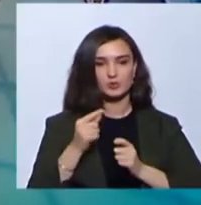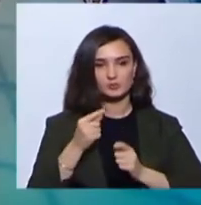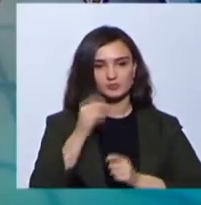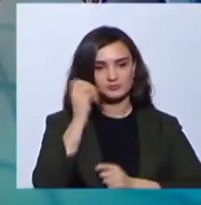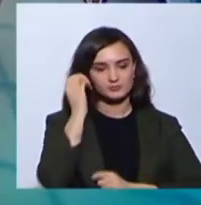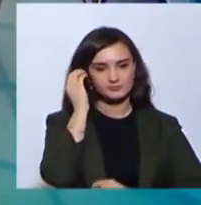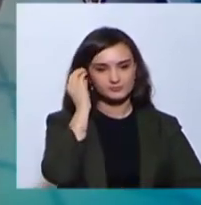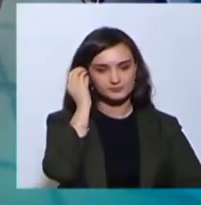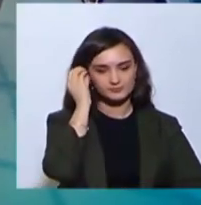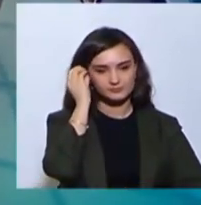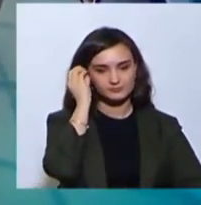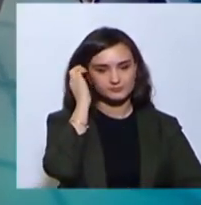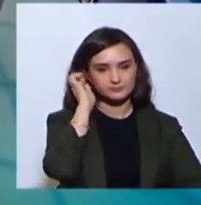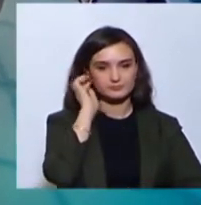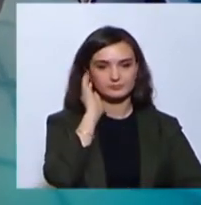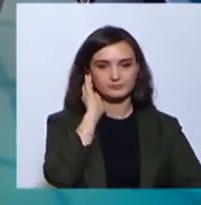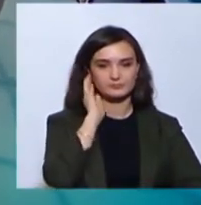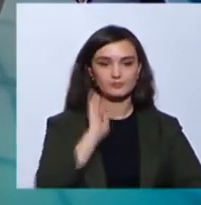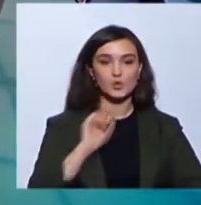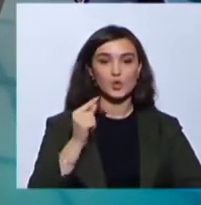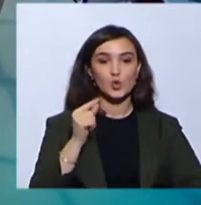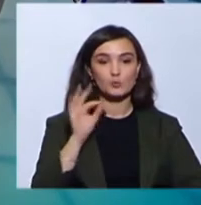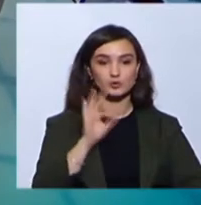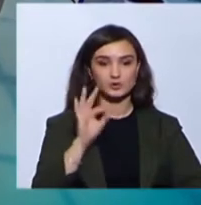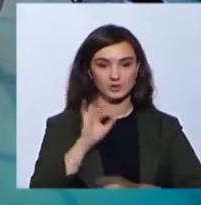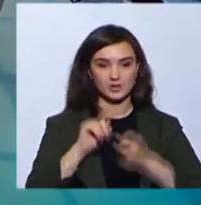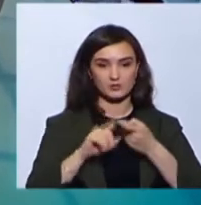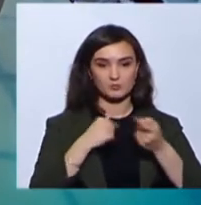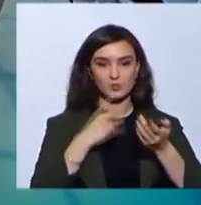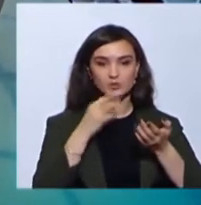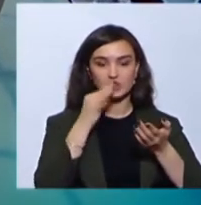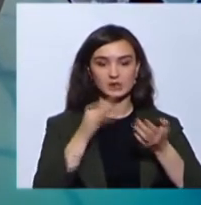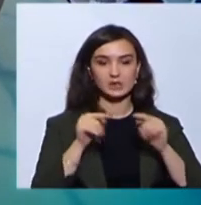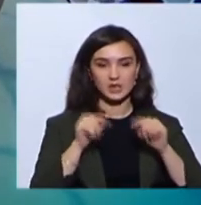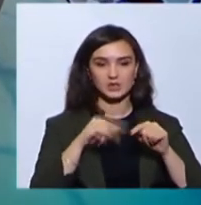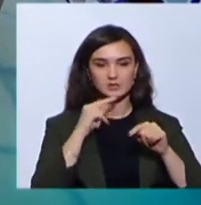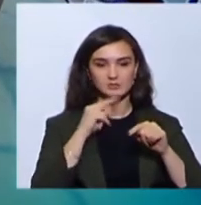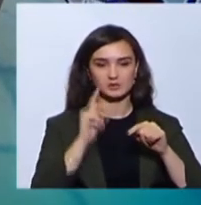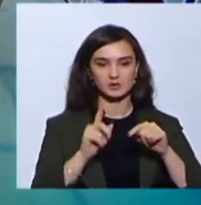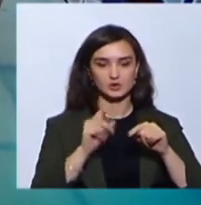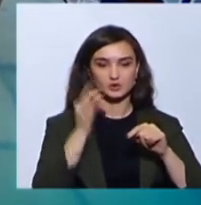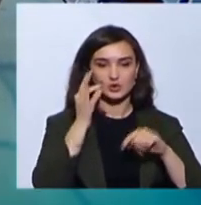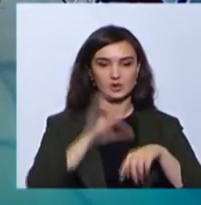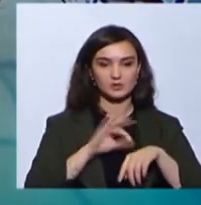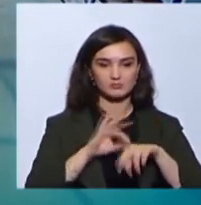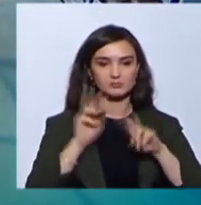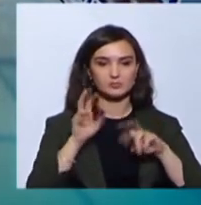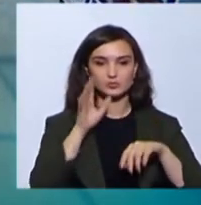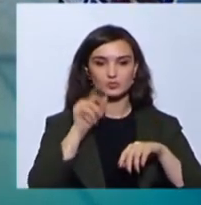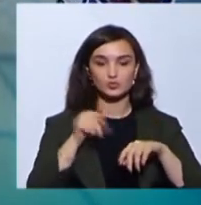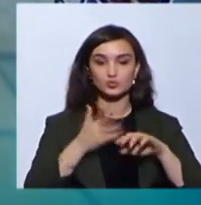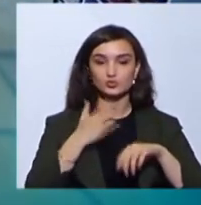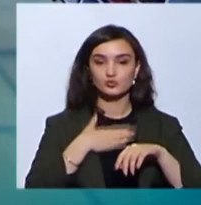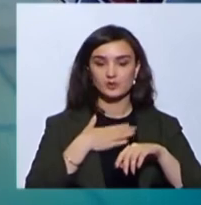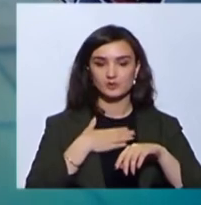ხომასია ლობიოსთან დაკავშირებით მე აუცილებლად უნდა ვთქვა რომ აქაც გმართებს სიფრთხილე შაქრიანი დიაბეტის დროს უბრალოდ თუ